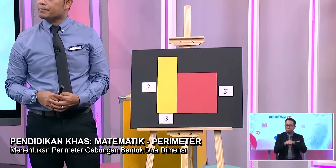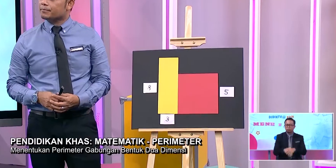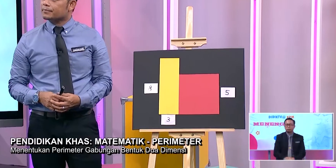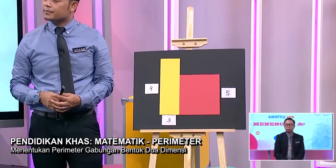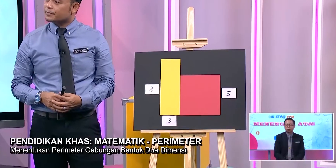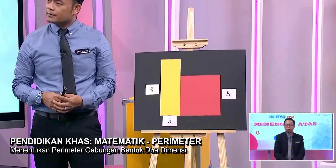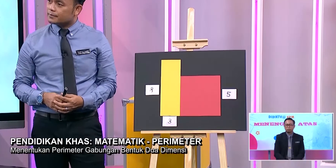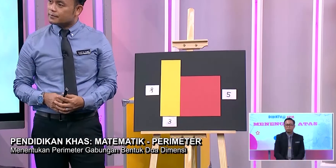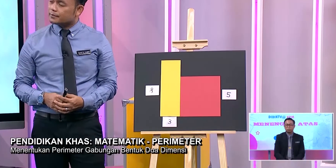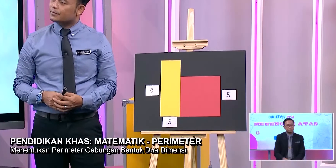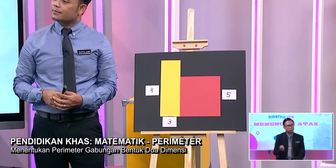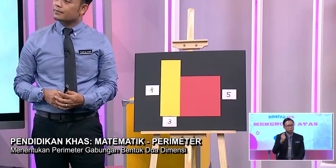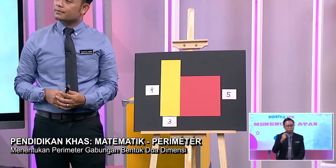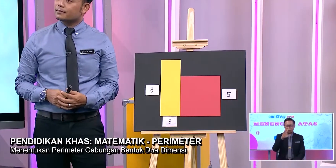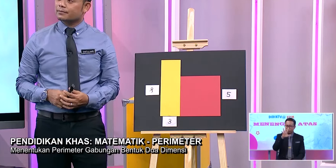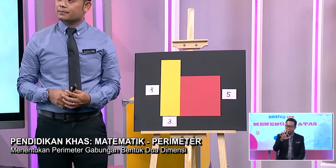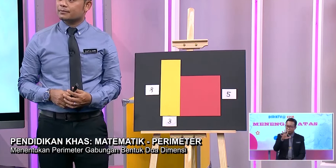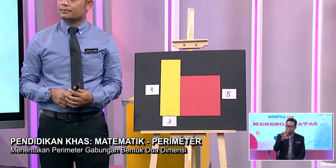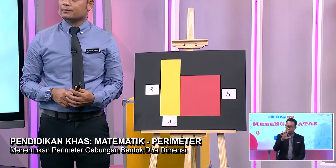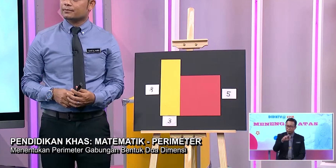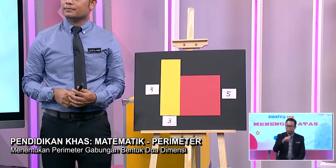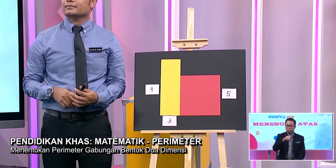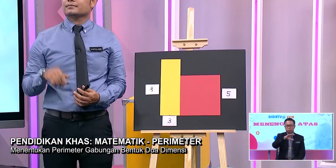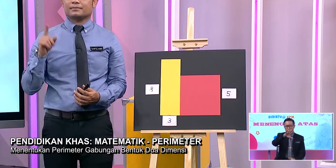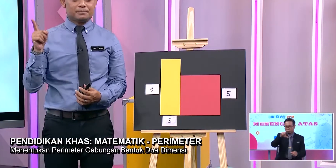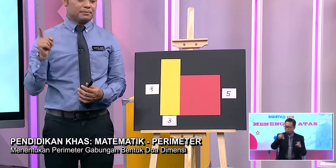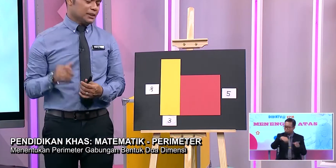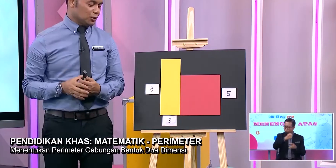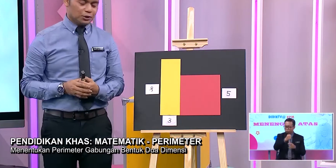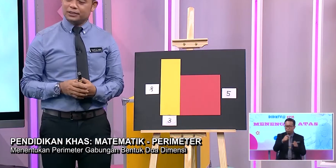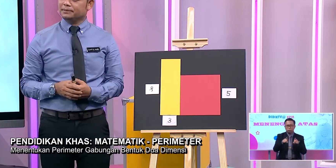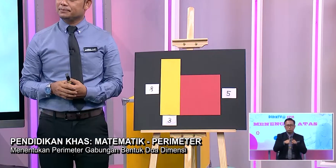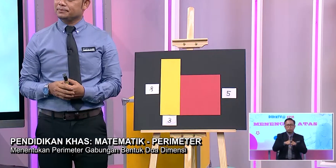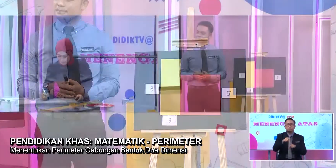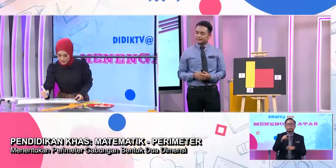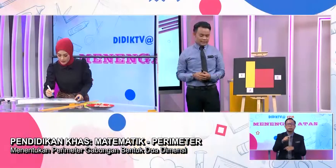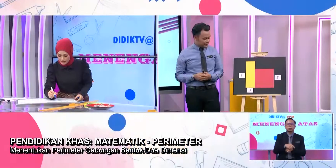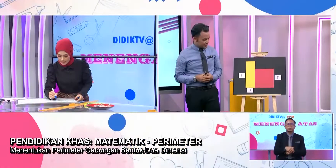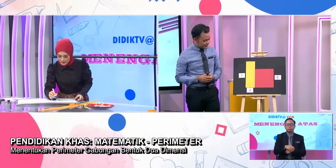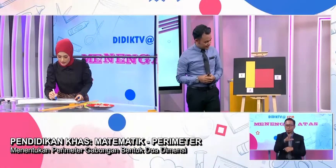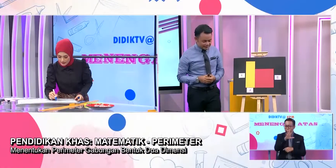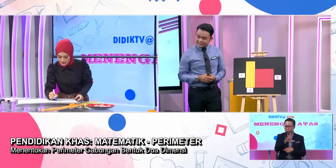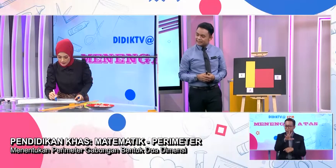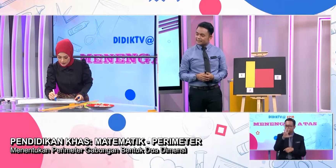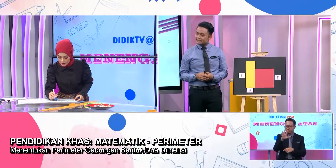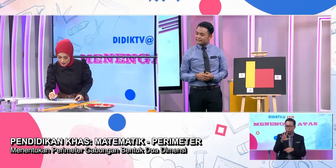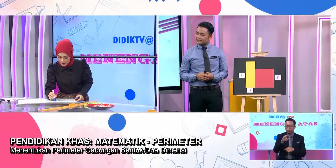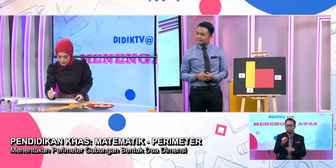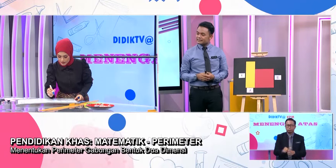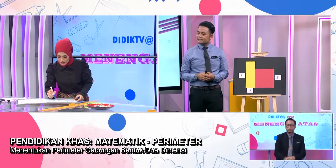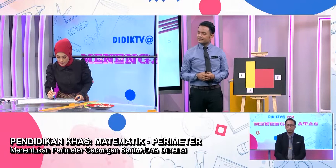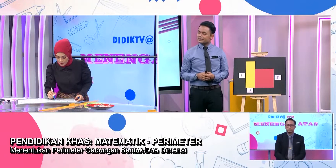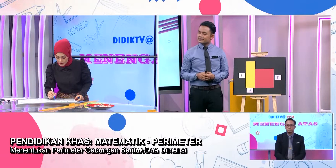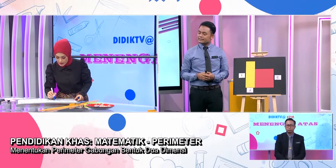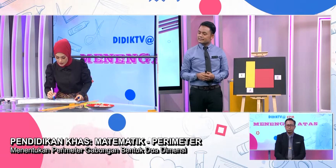Sisinya telah diberikan 5 cm segi empat sama semua sisinya sama panjang bingung Ime seketan dengan juga